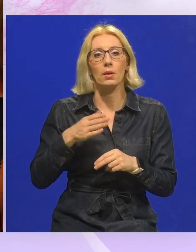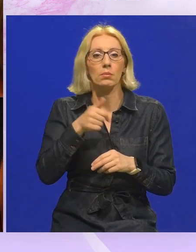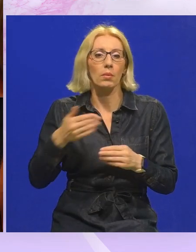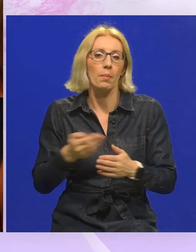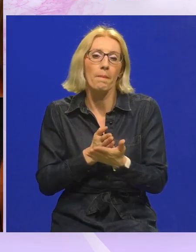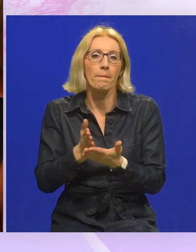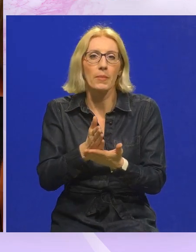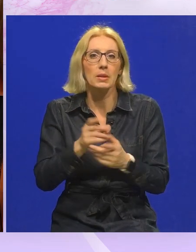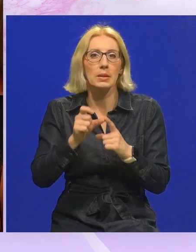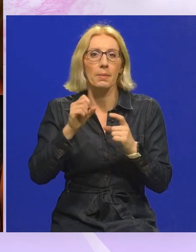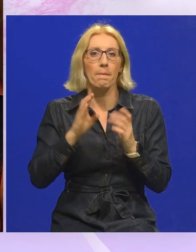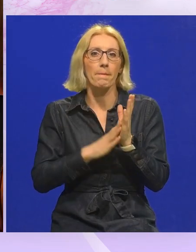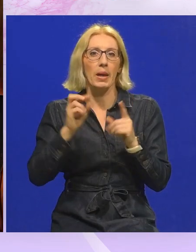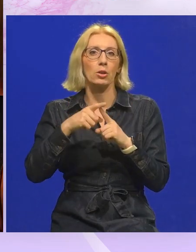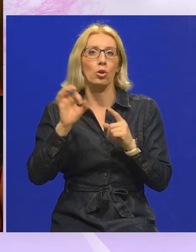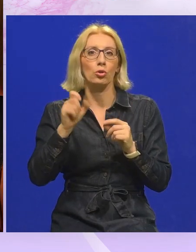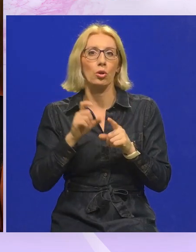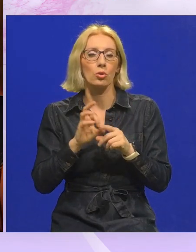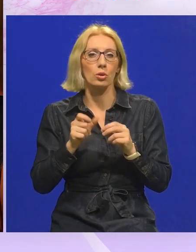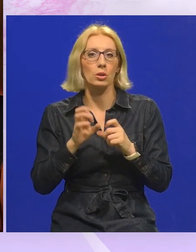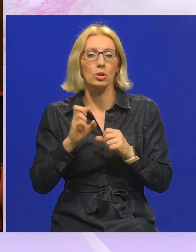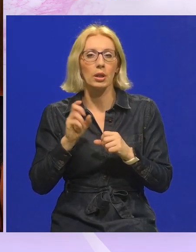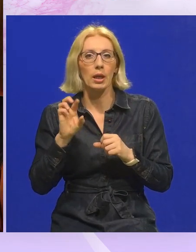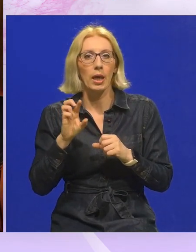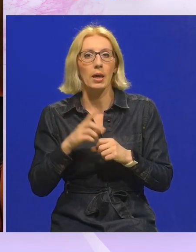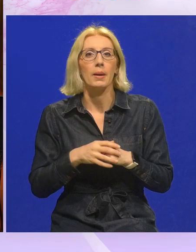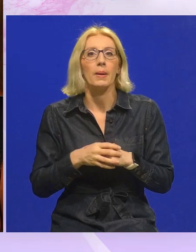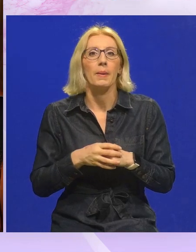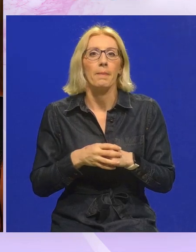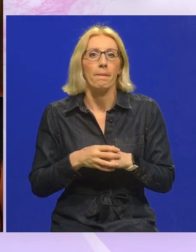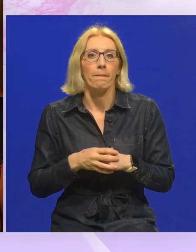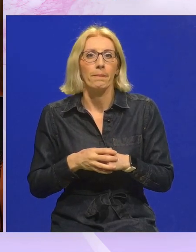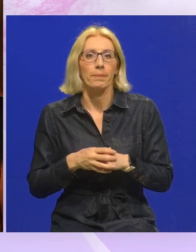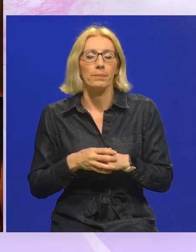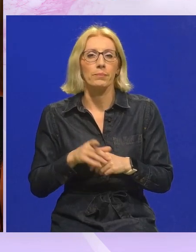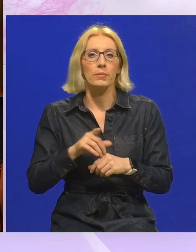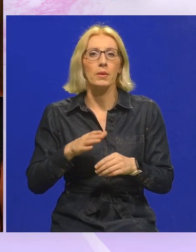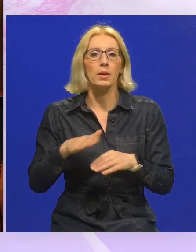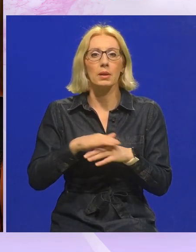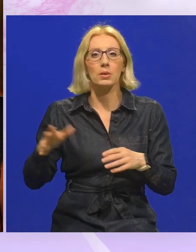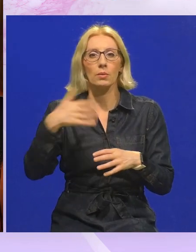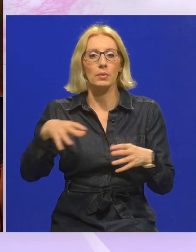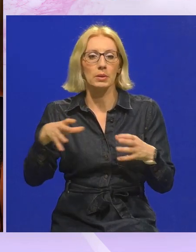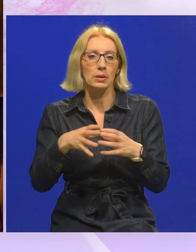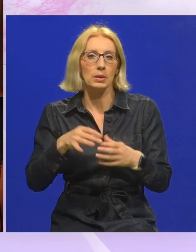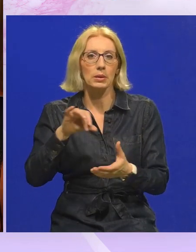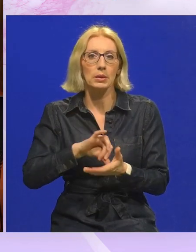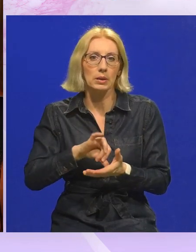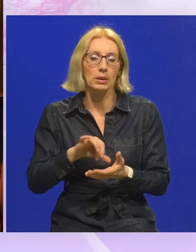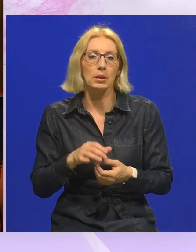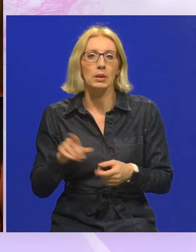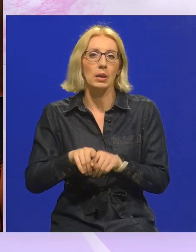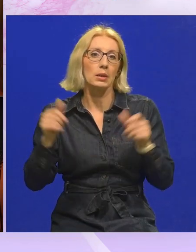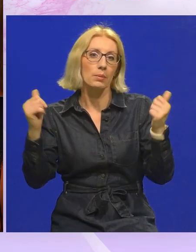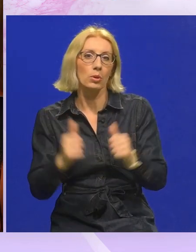smjernice i organizacija kulturnih događaja isto mogu biti prilagođene bilo kojoj sredini, ne samo